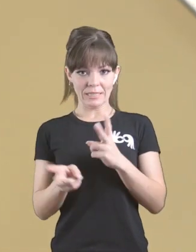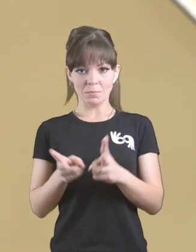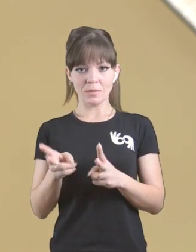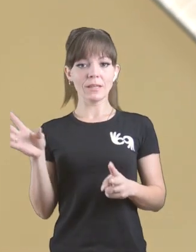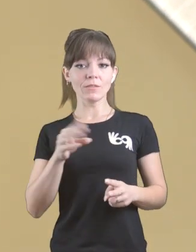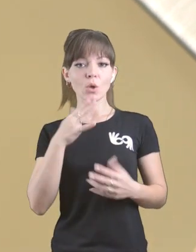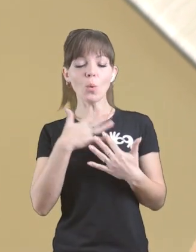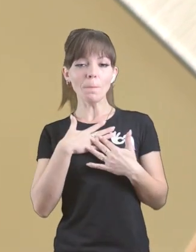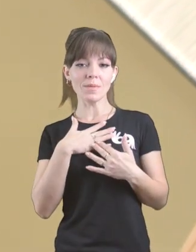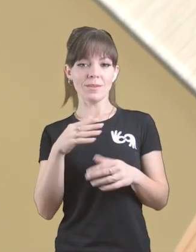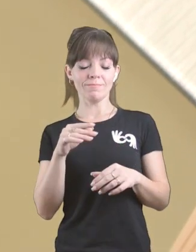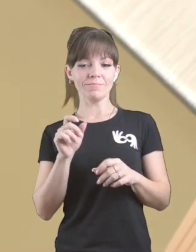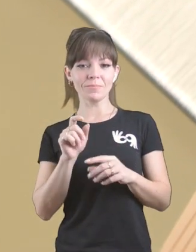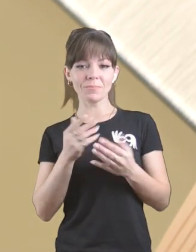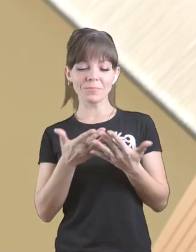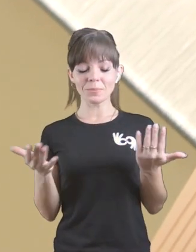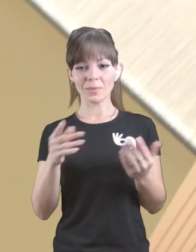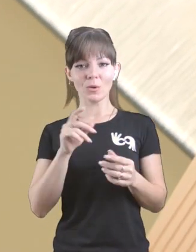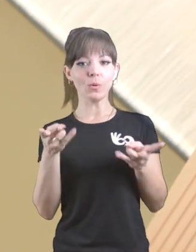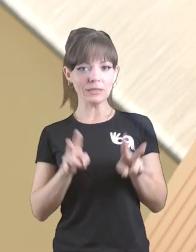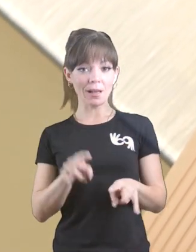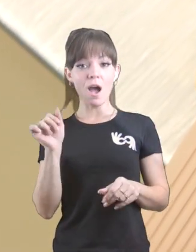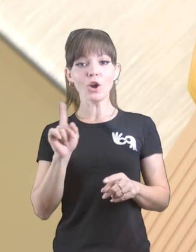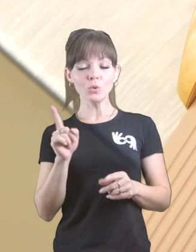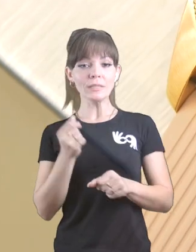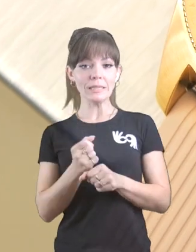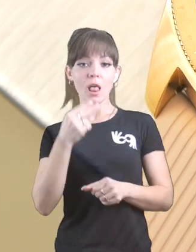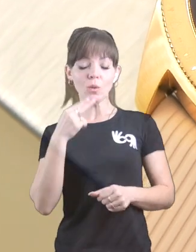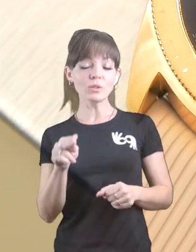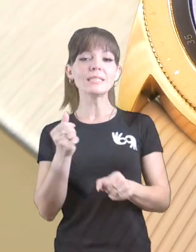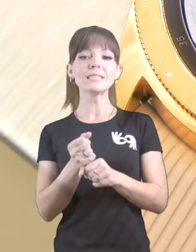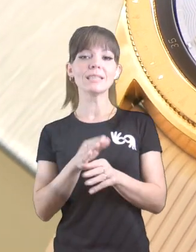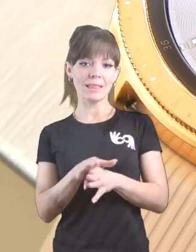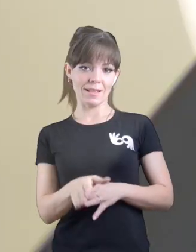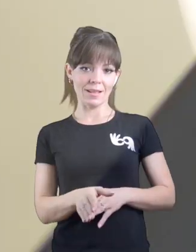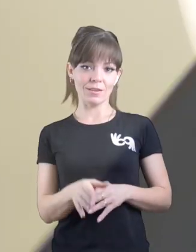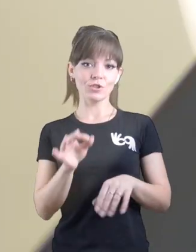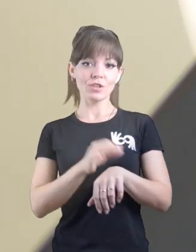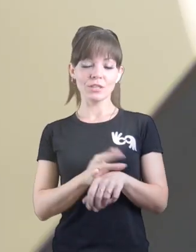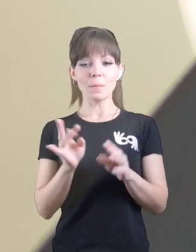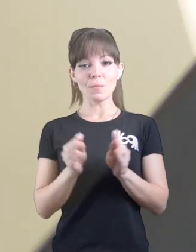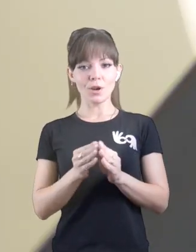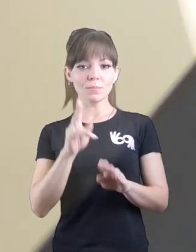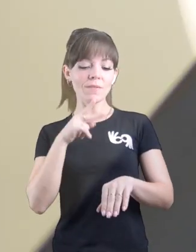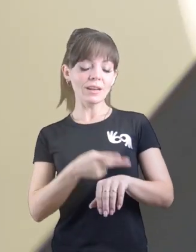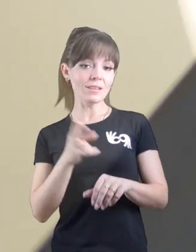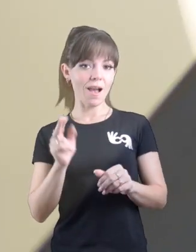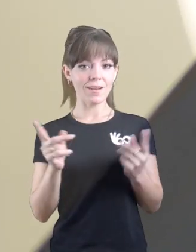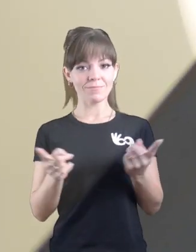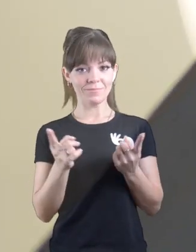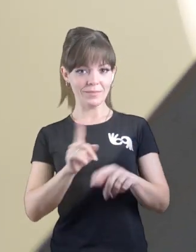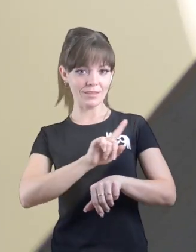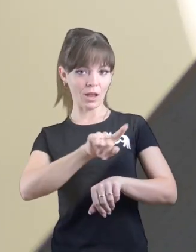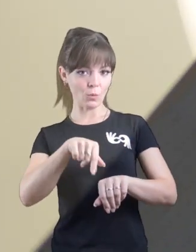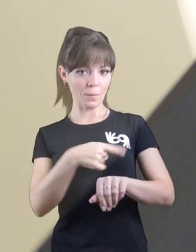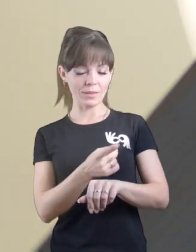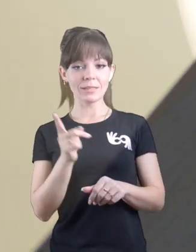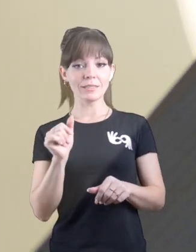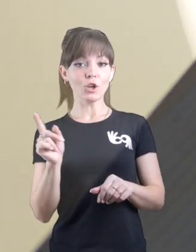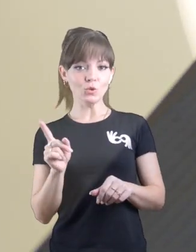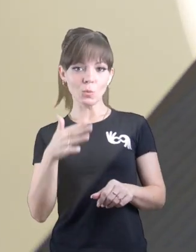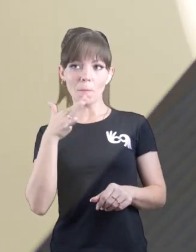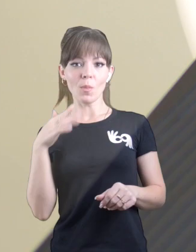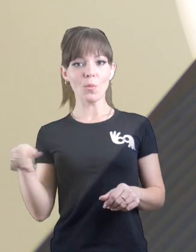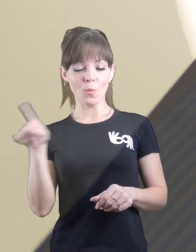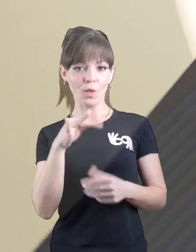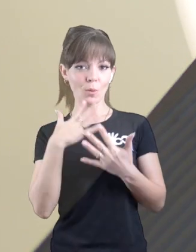изменил. Все любимые фишки остались, а там, где можно было сделать лучше, сделали. Часы по-прежнему выглядят как классические хронометры, за